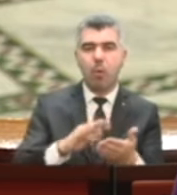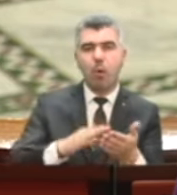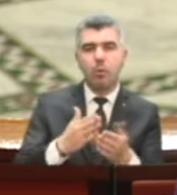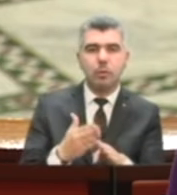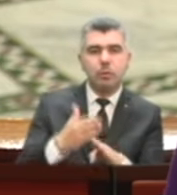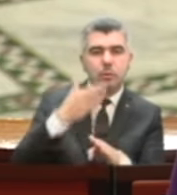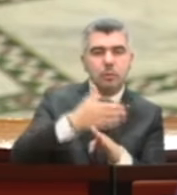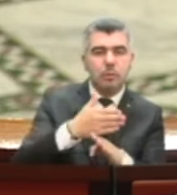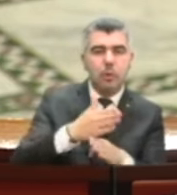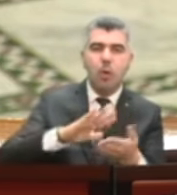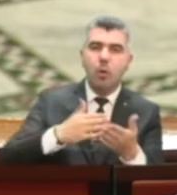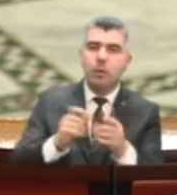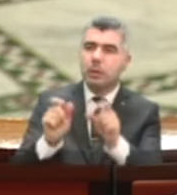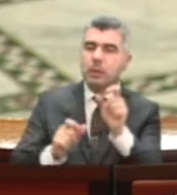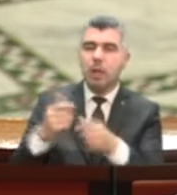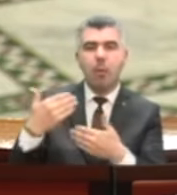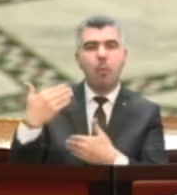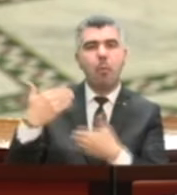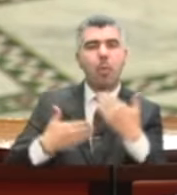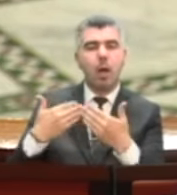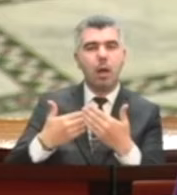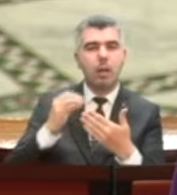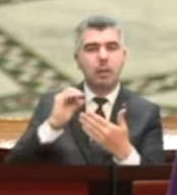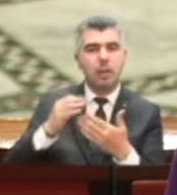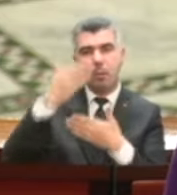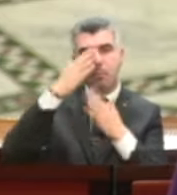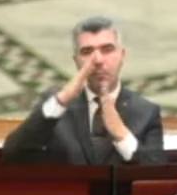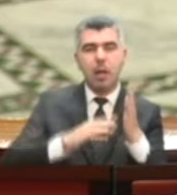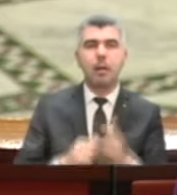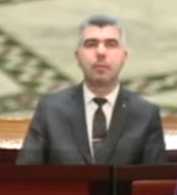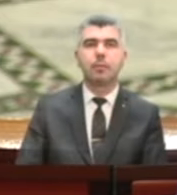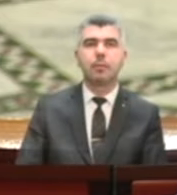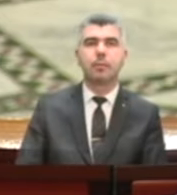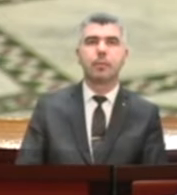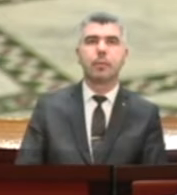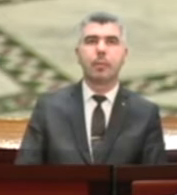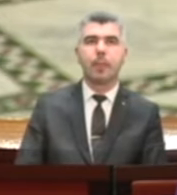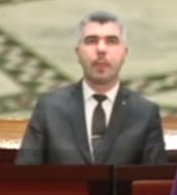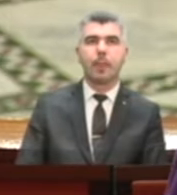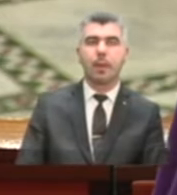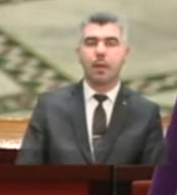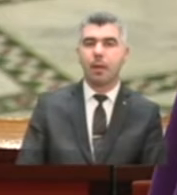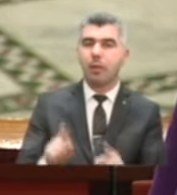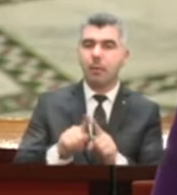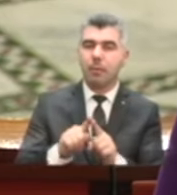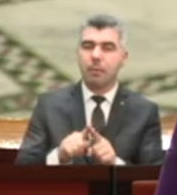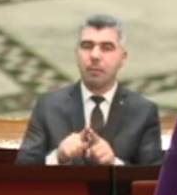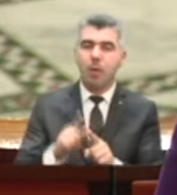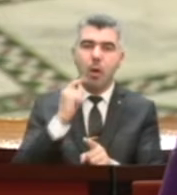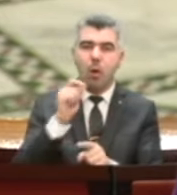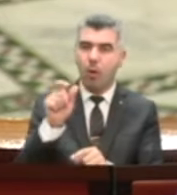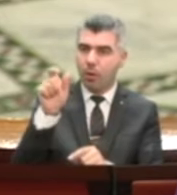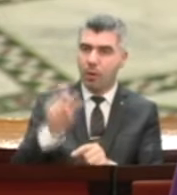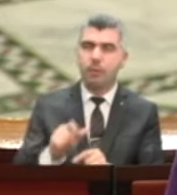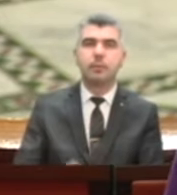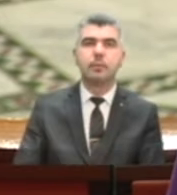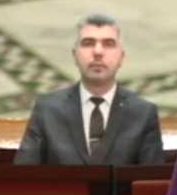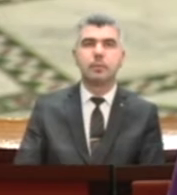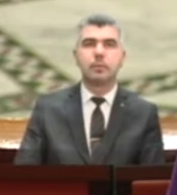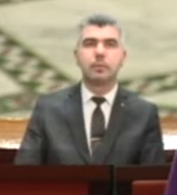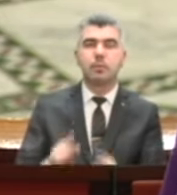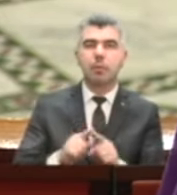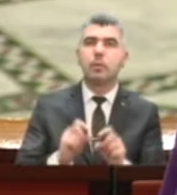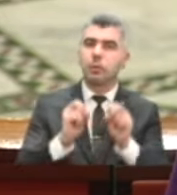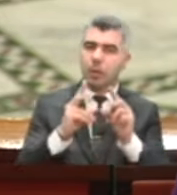الولوج لجميع الأشخاص في وضعية إعاقة في جميع أنحاء المملكة. بالنسبة للسيد النائب المحترم، يعني